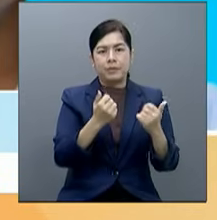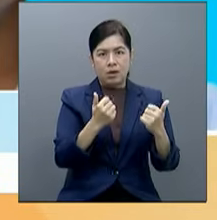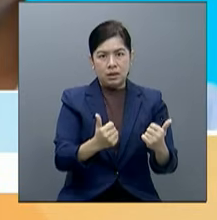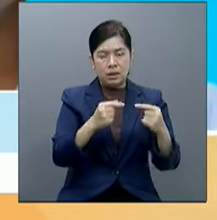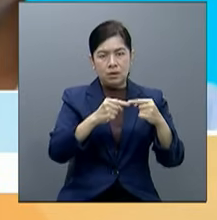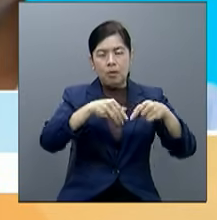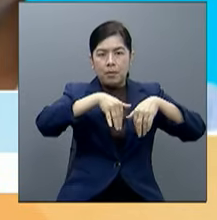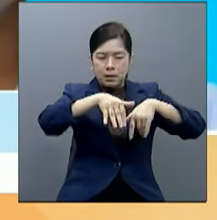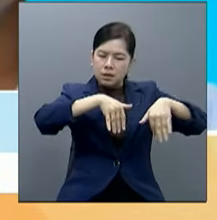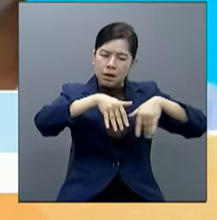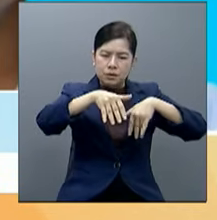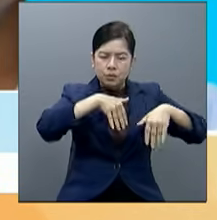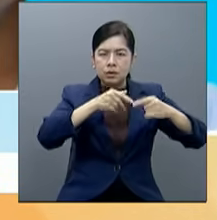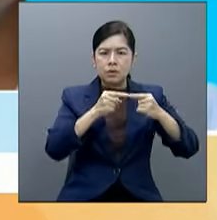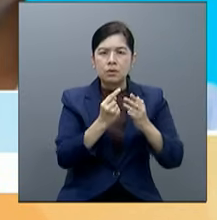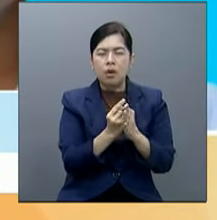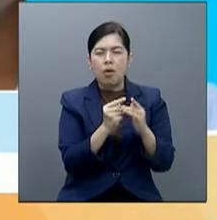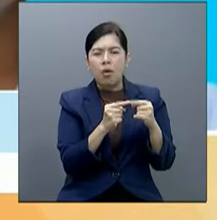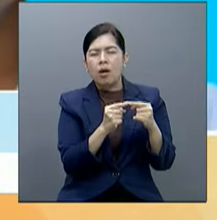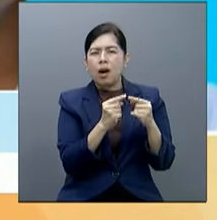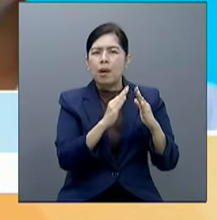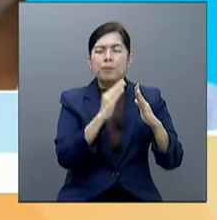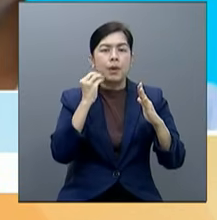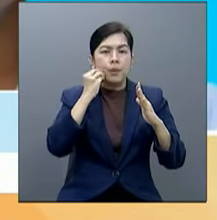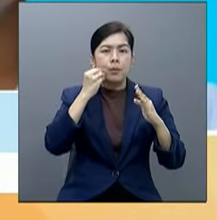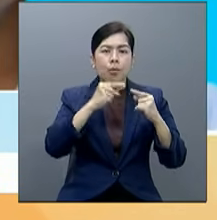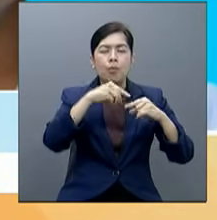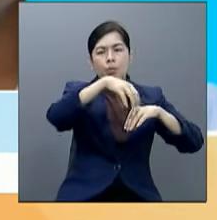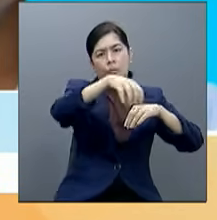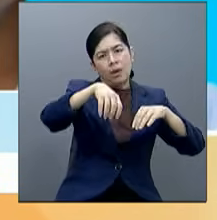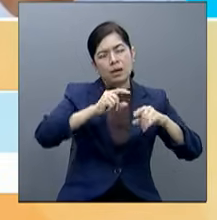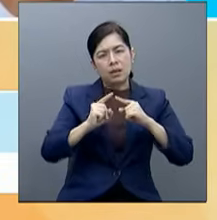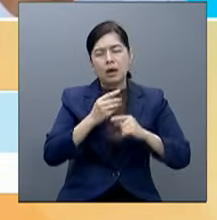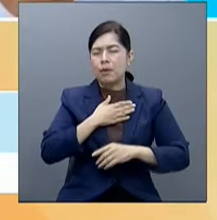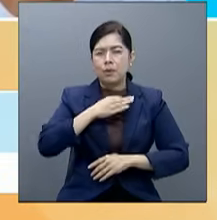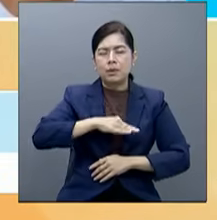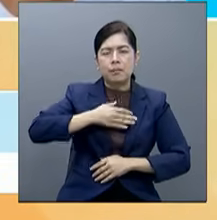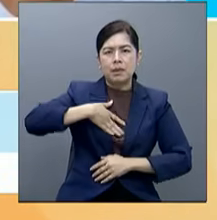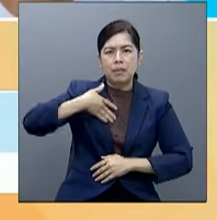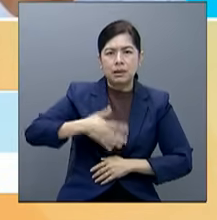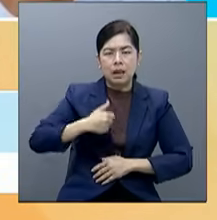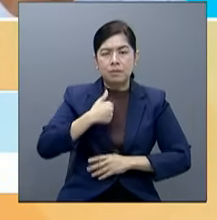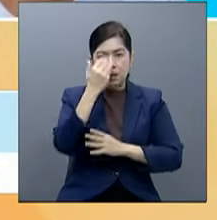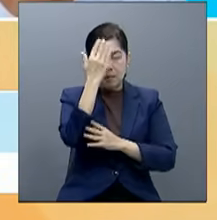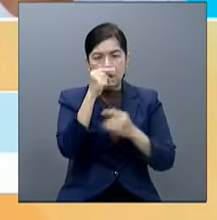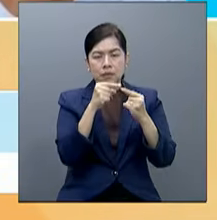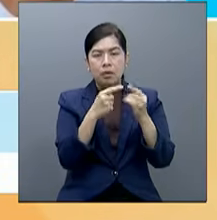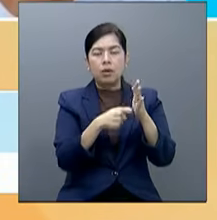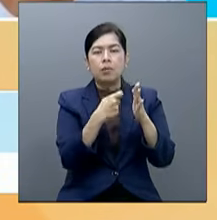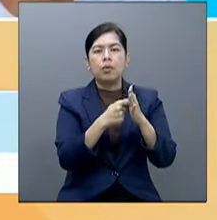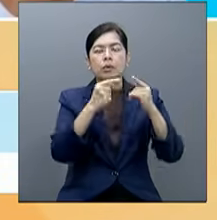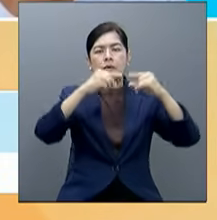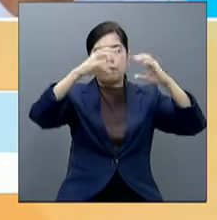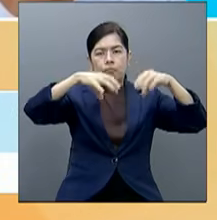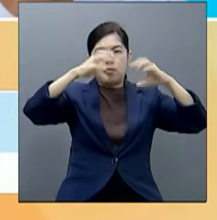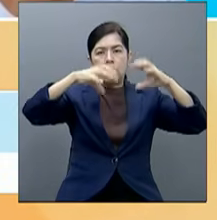ครับเพราะว่าฝนยังไม่หยุดเนาะว่ายังกำลังตกต่อเนื่องเรื่อยๆนะครับก็กำลังชาวบ้านแต่ละผมจะไม่รู้นะเพราะว่